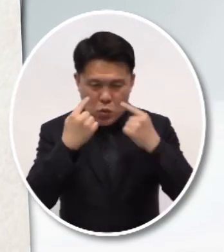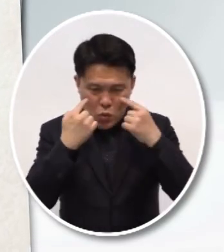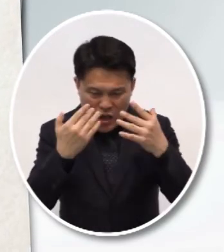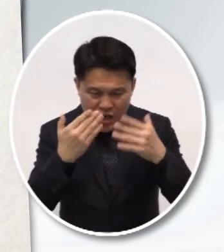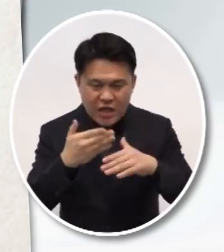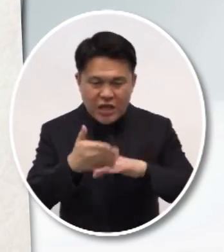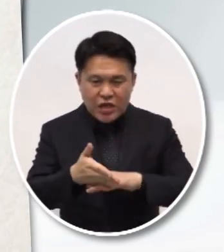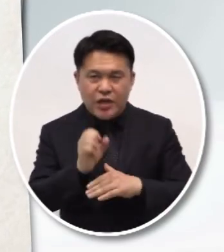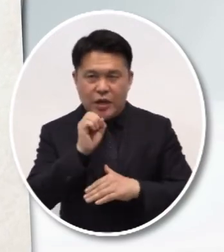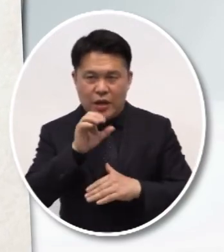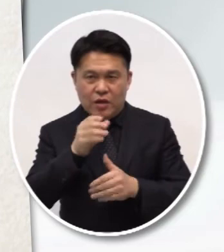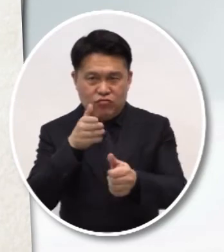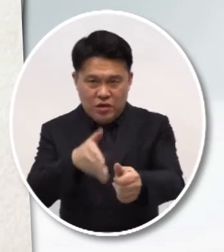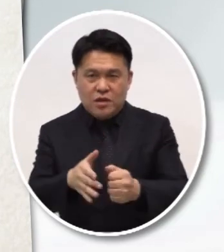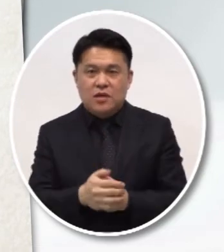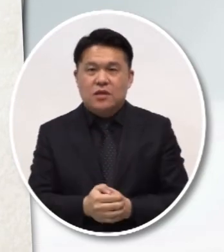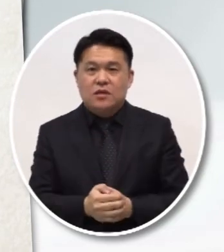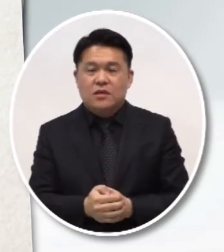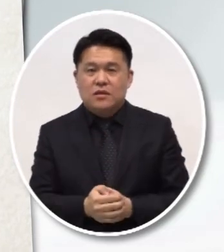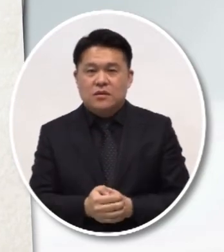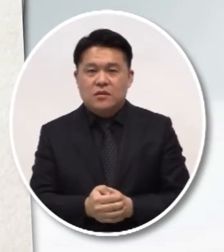분명하게 천천히 해주세요.